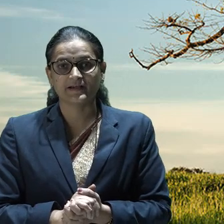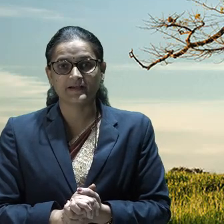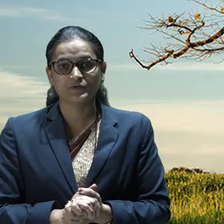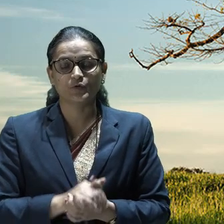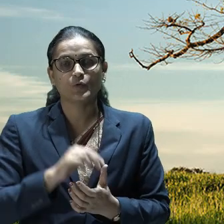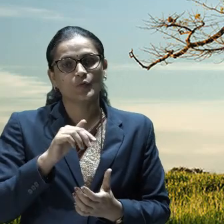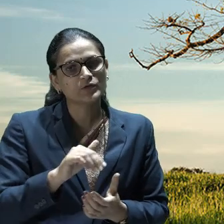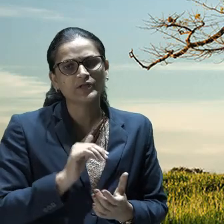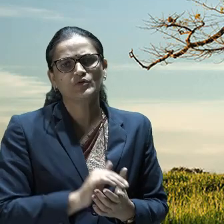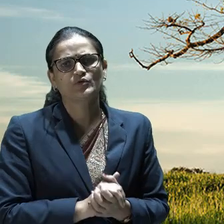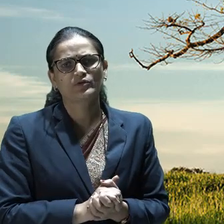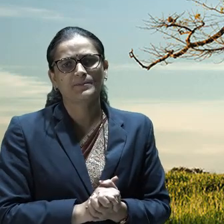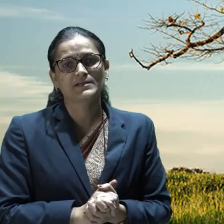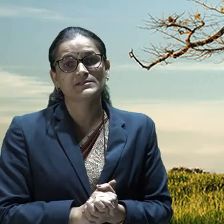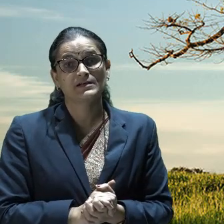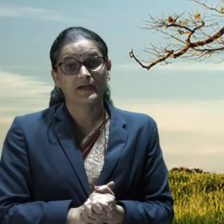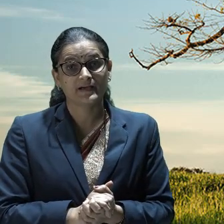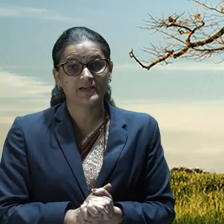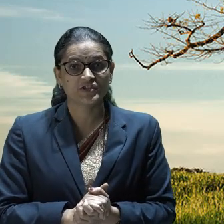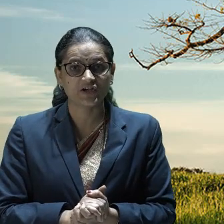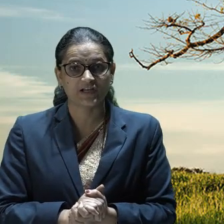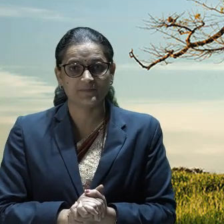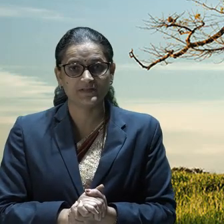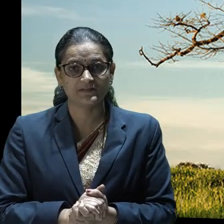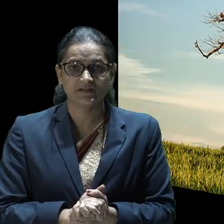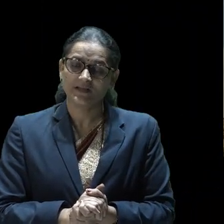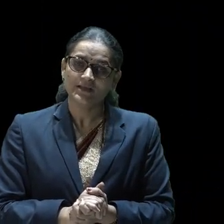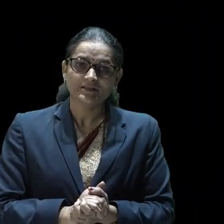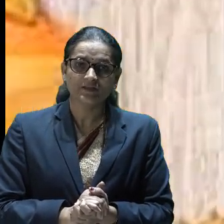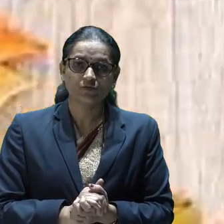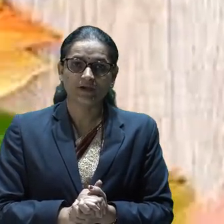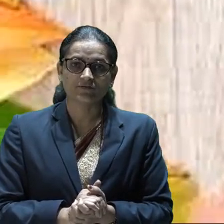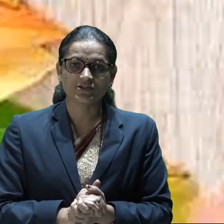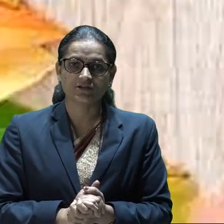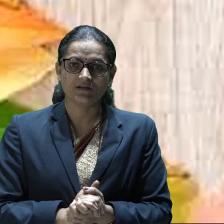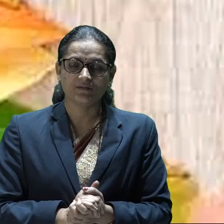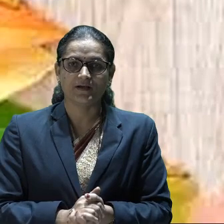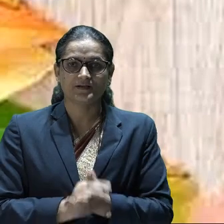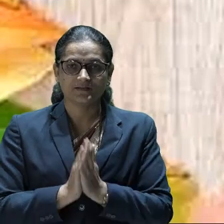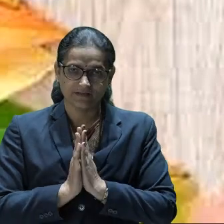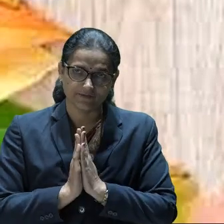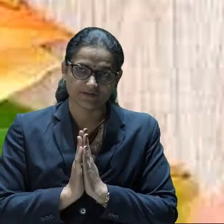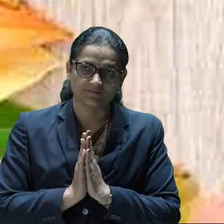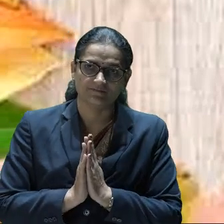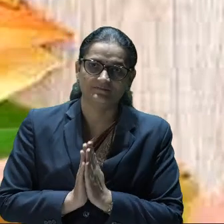निसर्ग काय काय म्हणतो, कोणकोणत्या गोष्टीकडून आपणास काय काय शिकायला मिळतं ते तुम्ही अवश्य पहा. धन्यवाद.